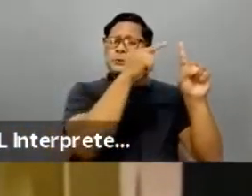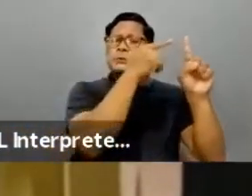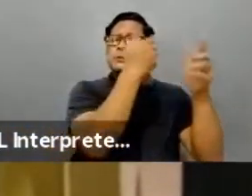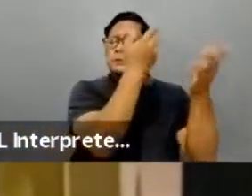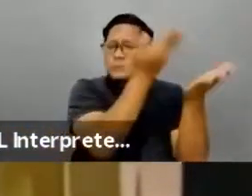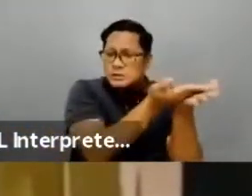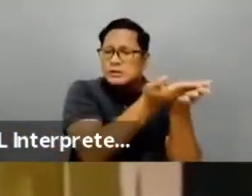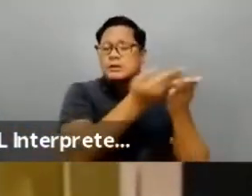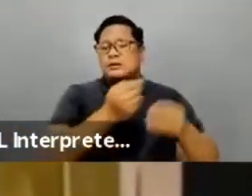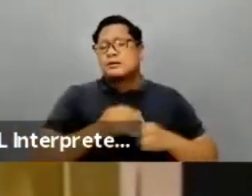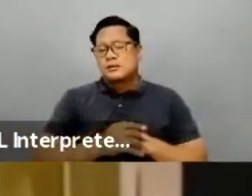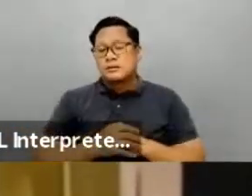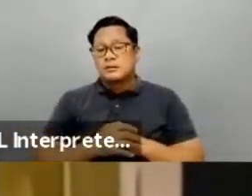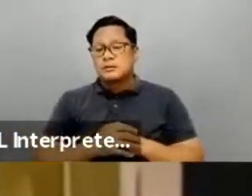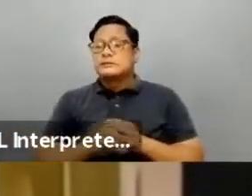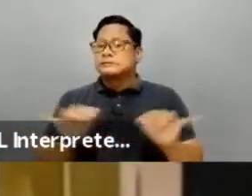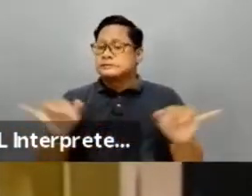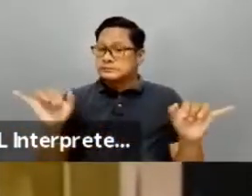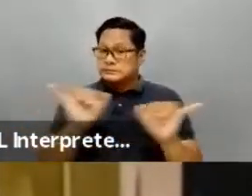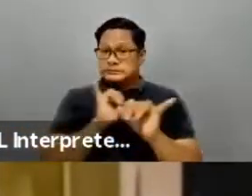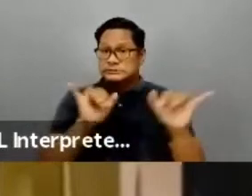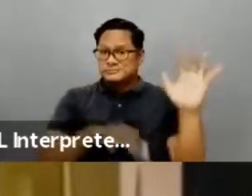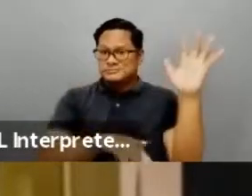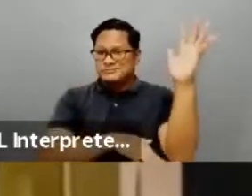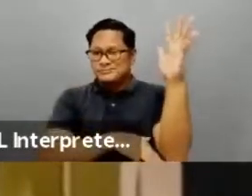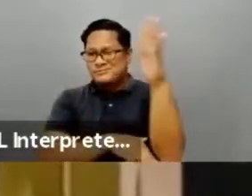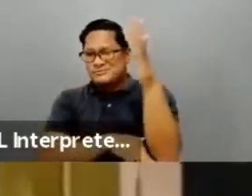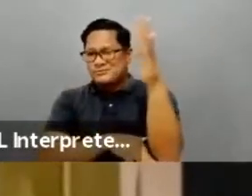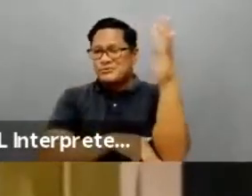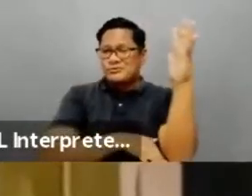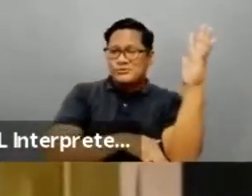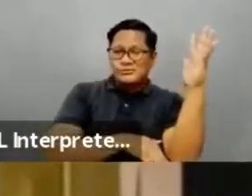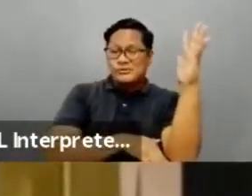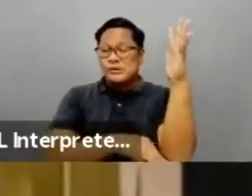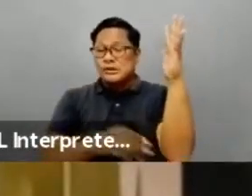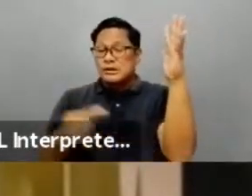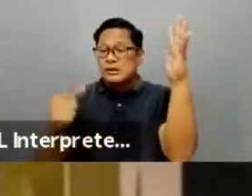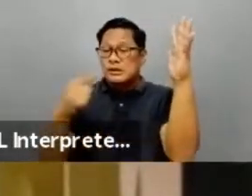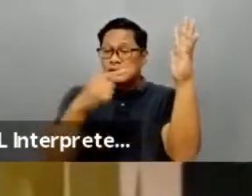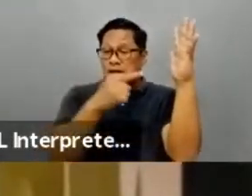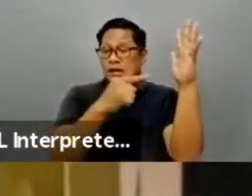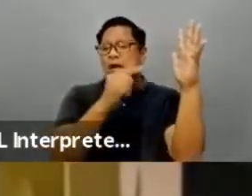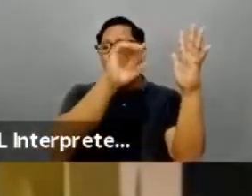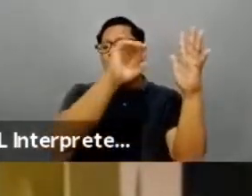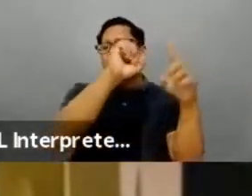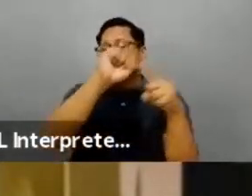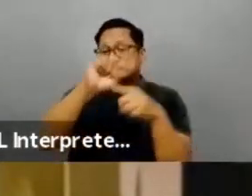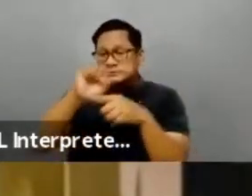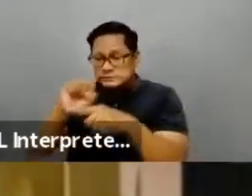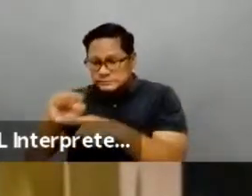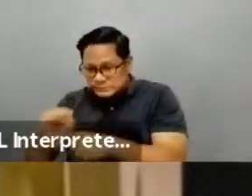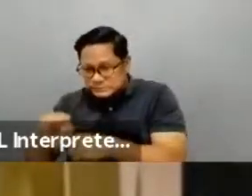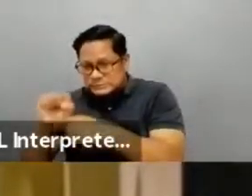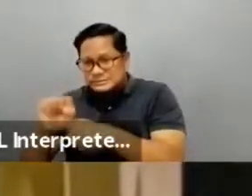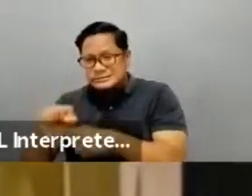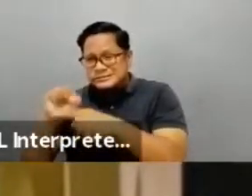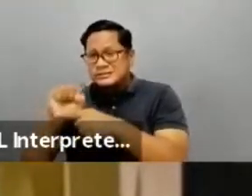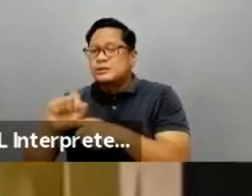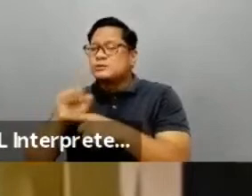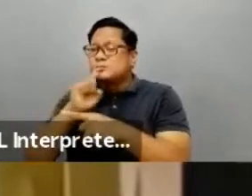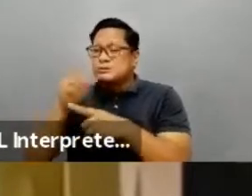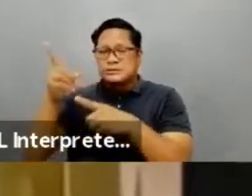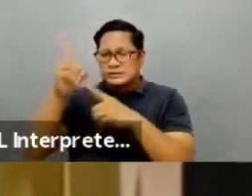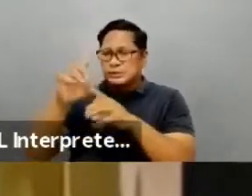makakarating, tulad ng puno na galing sa binhi. Ang mga dakilang